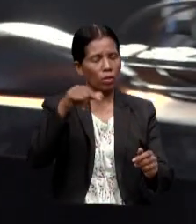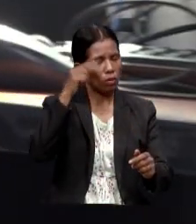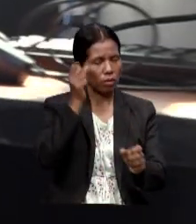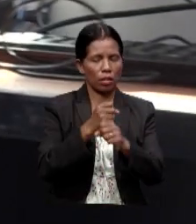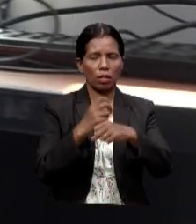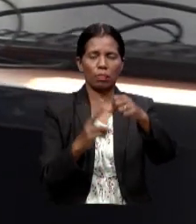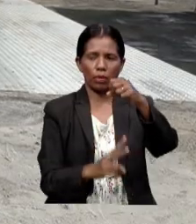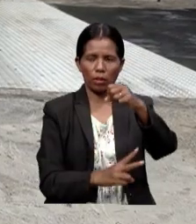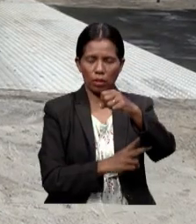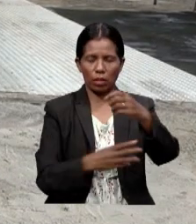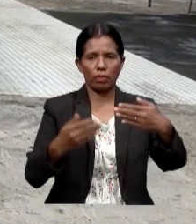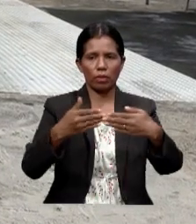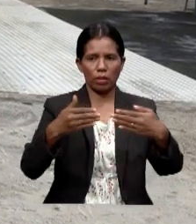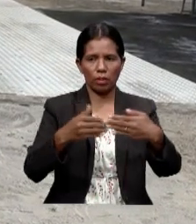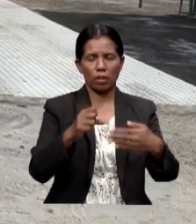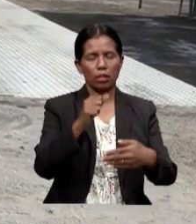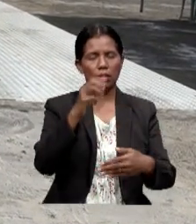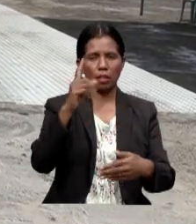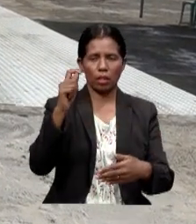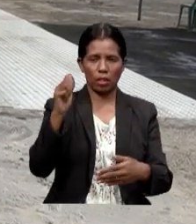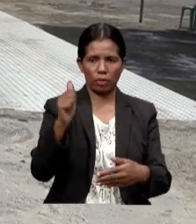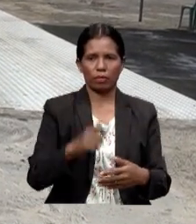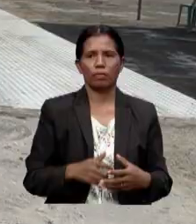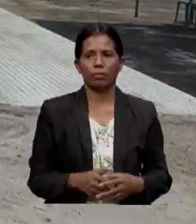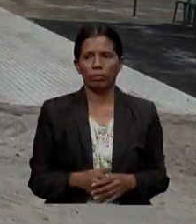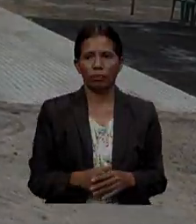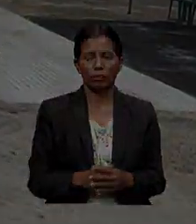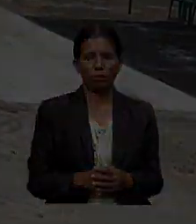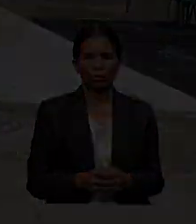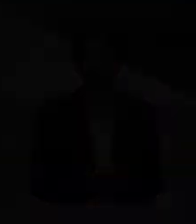ponti tetu iha frontera sakatono salele Lamberto da Silva Felicitas Borges GMN